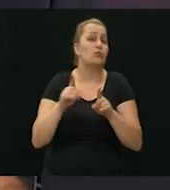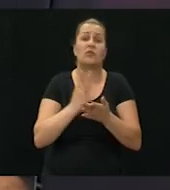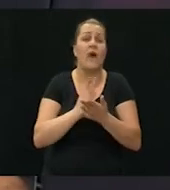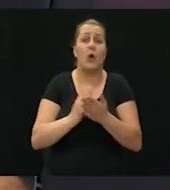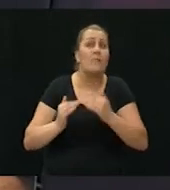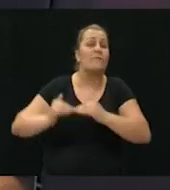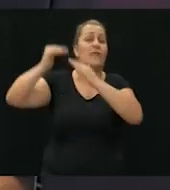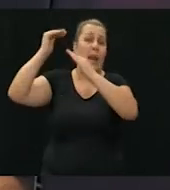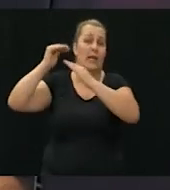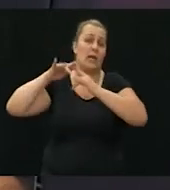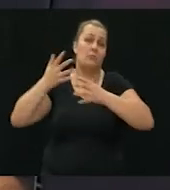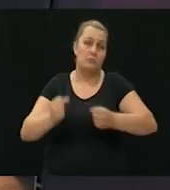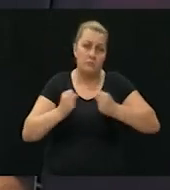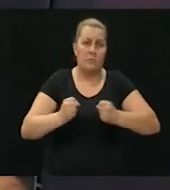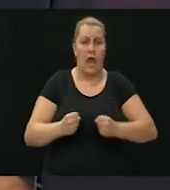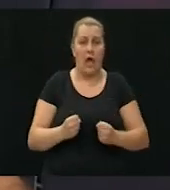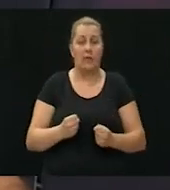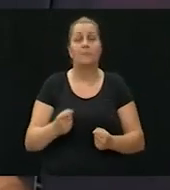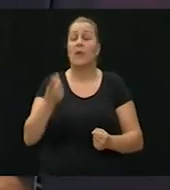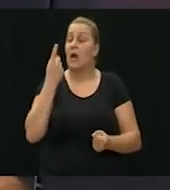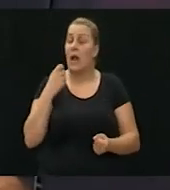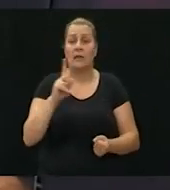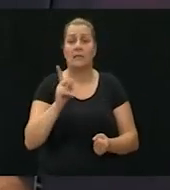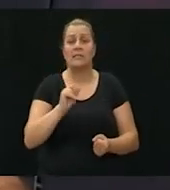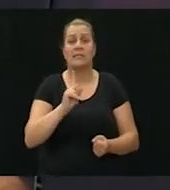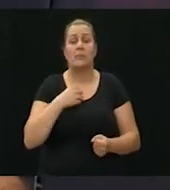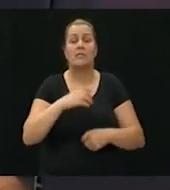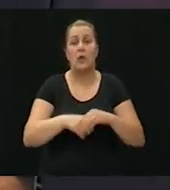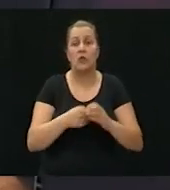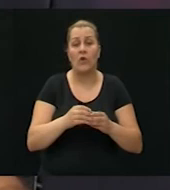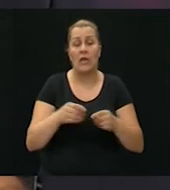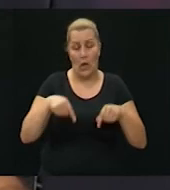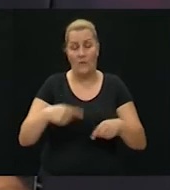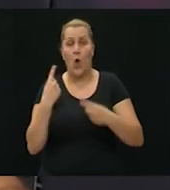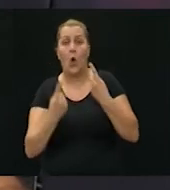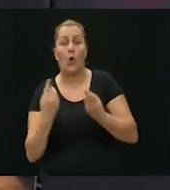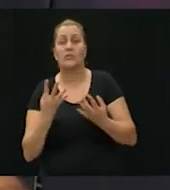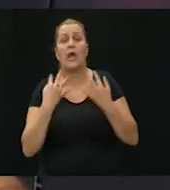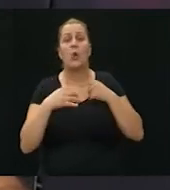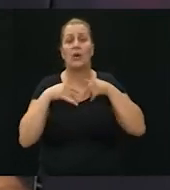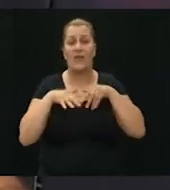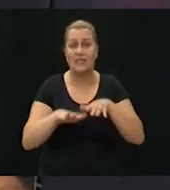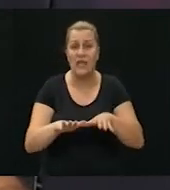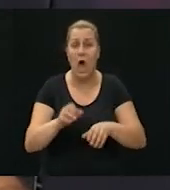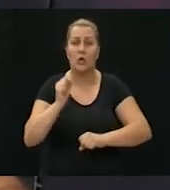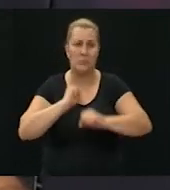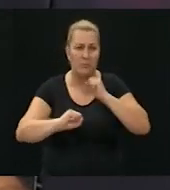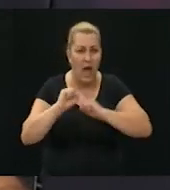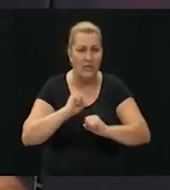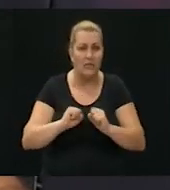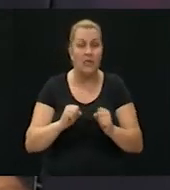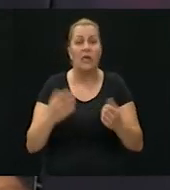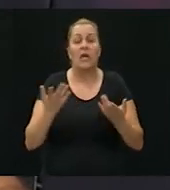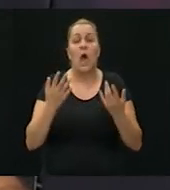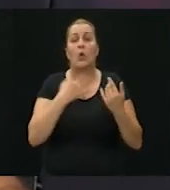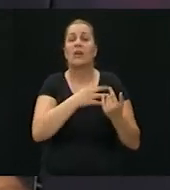Ali nisam zadovoljan na čitave okolnosti kako hrvatski narod danas pati, kako hrvatski narod